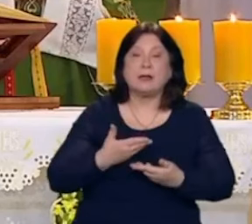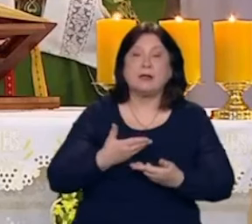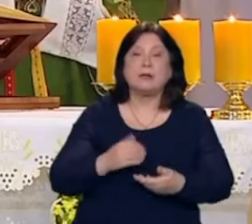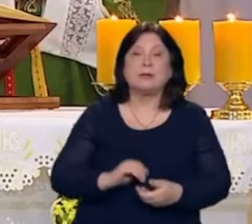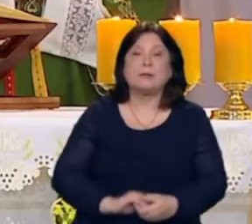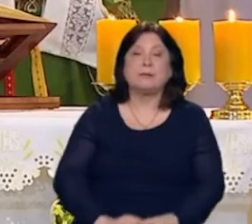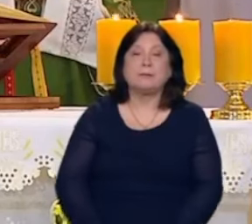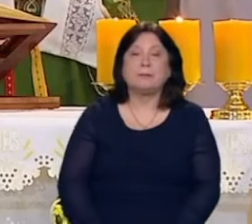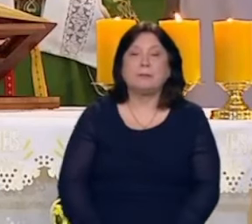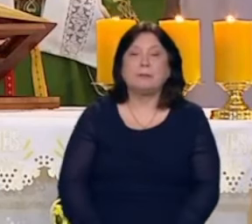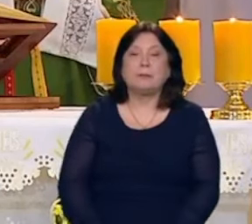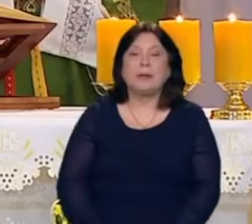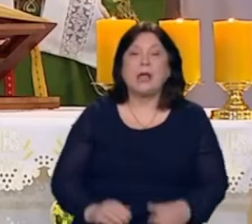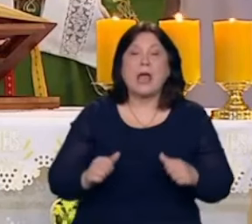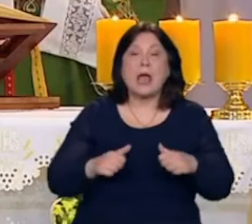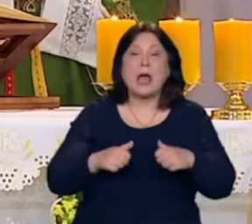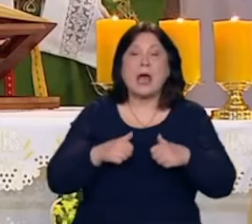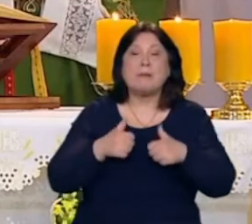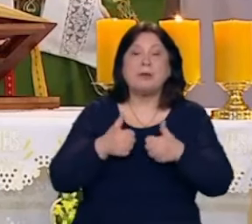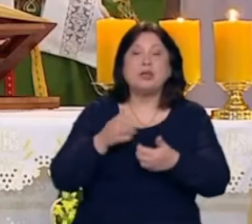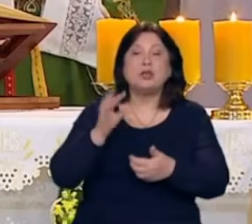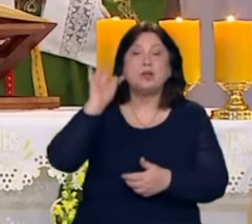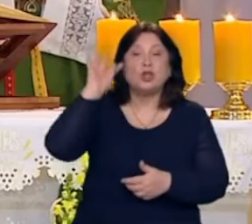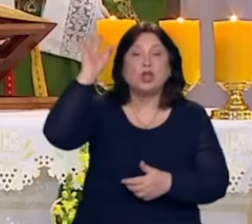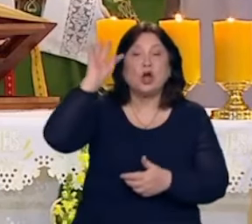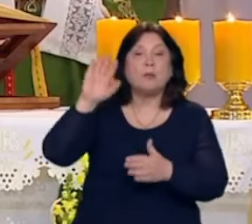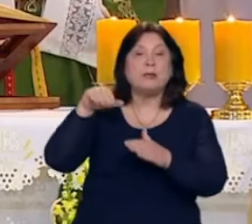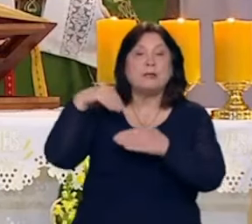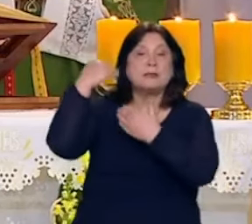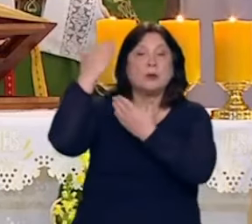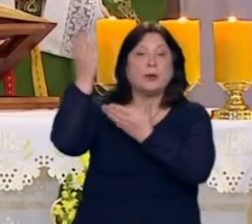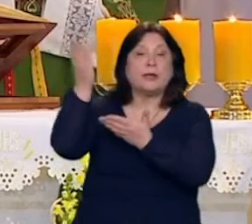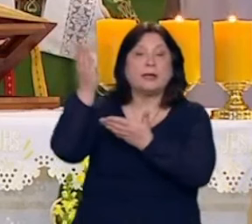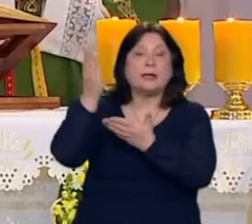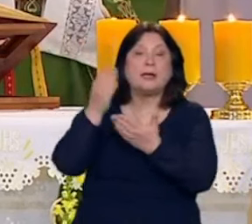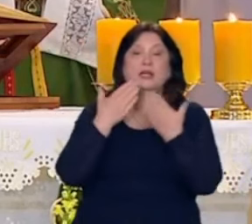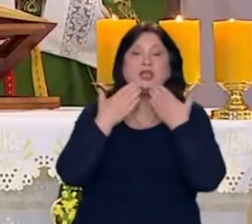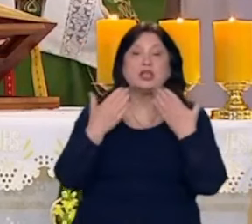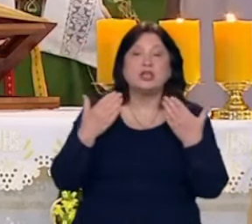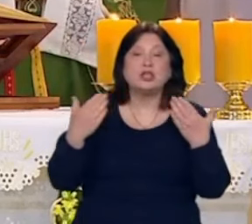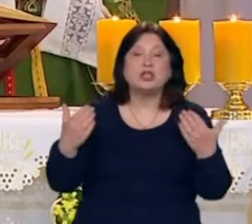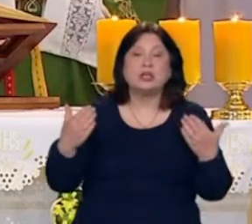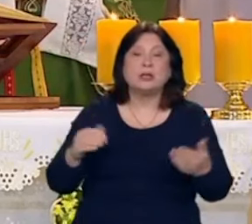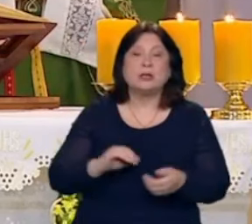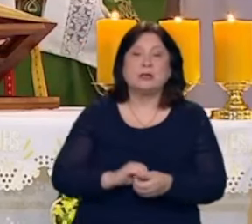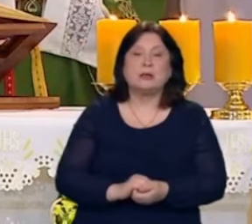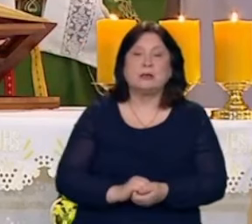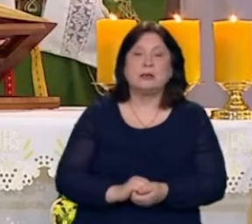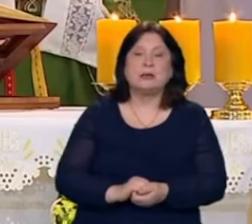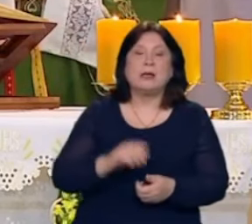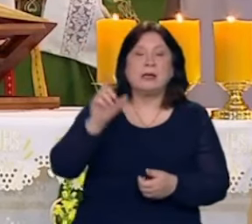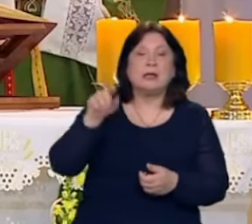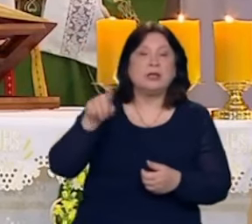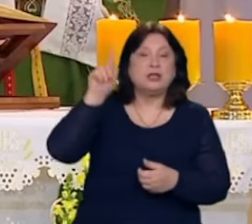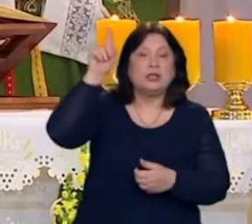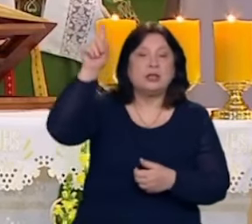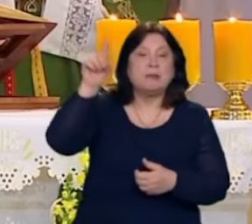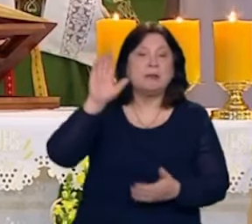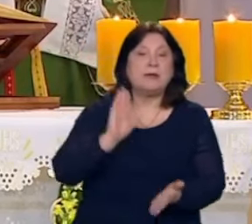zbawienne abyśmy tobie składali dziękczynienie i ciebie